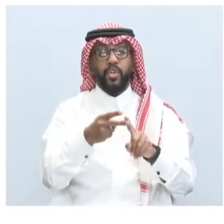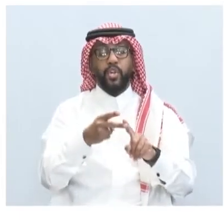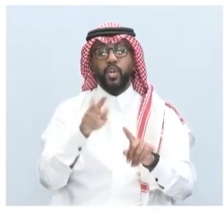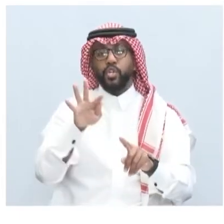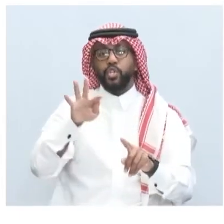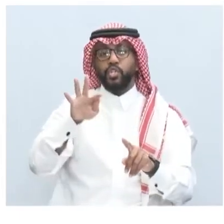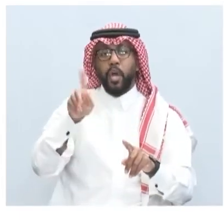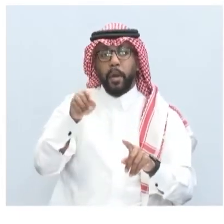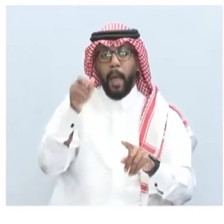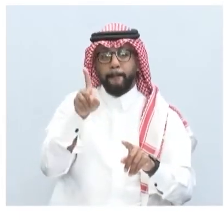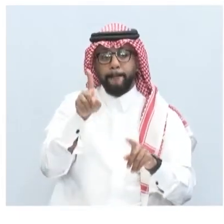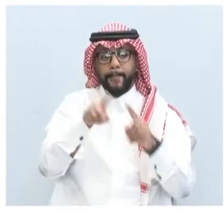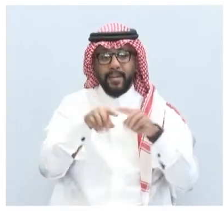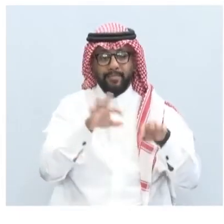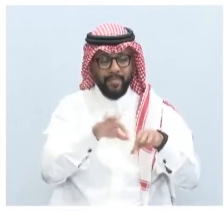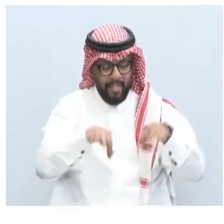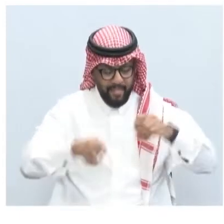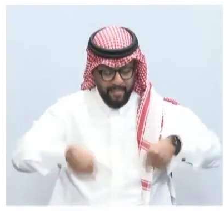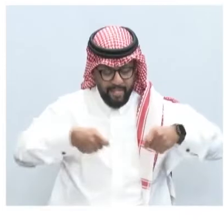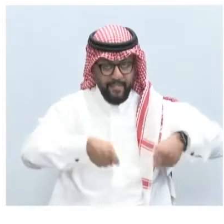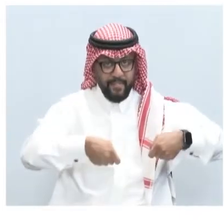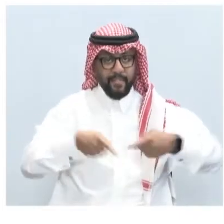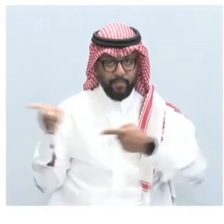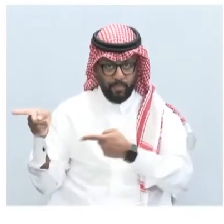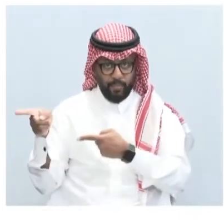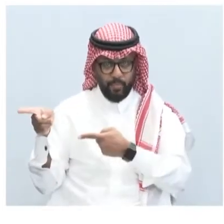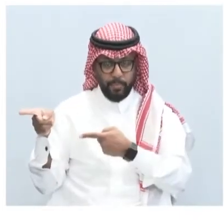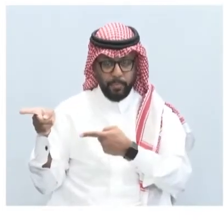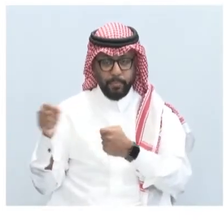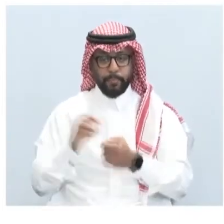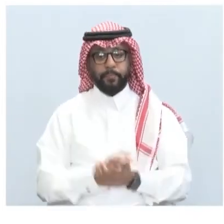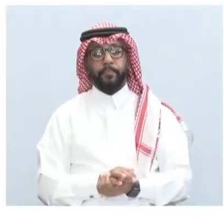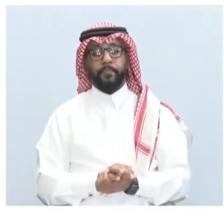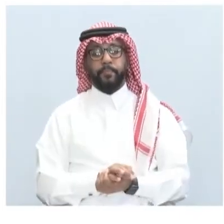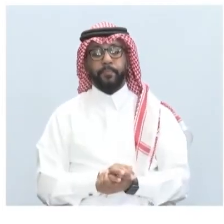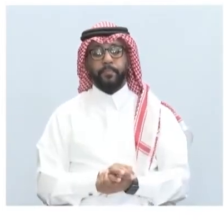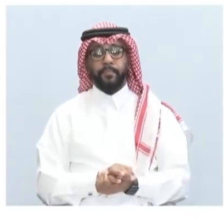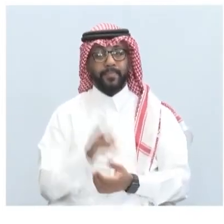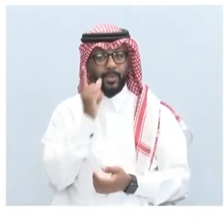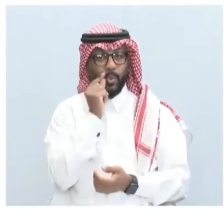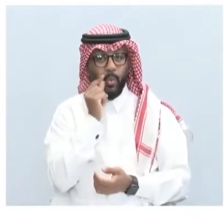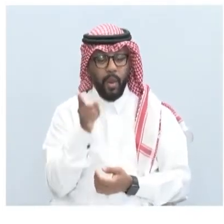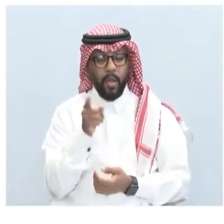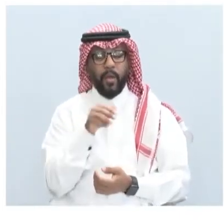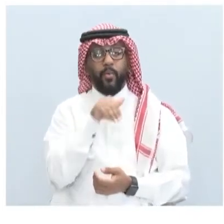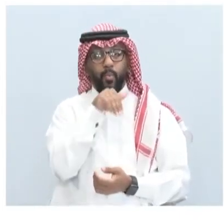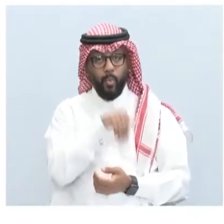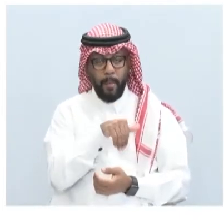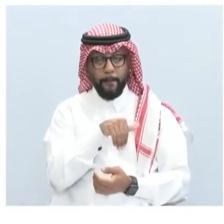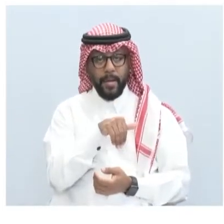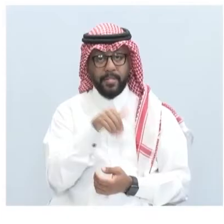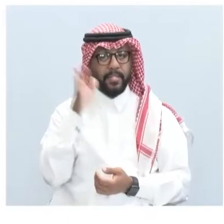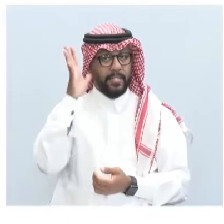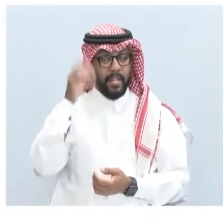من الصوف او القطن ونحوهما وقد ثبت من حديث بلال رضي الله